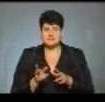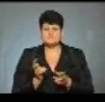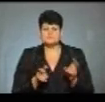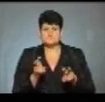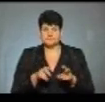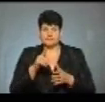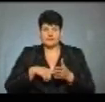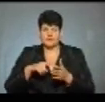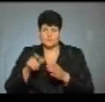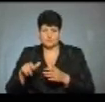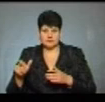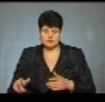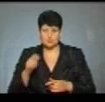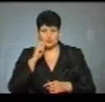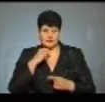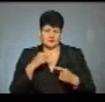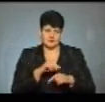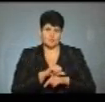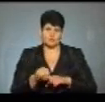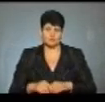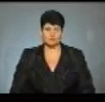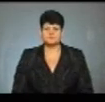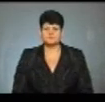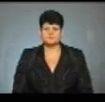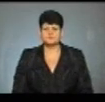з України та із-за її меж.